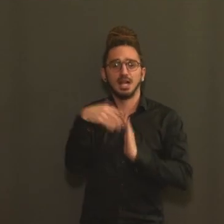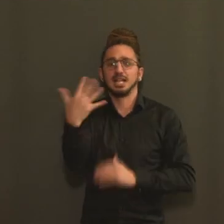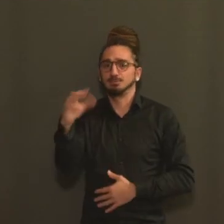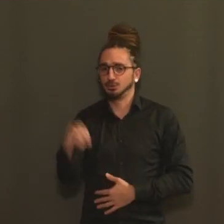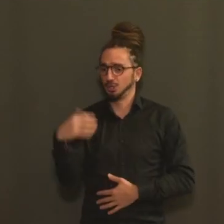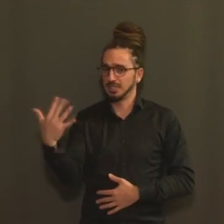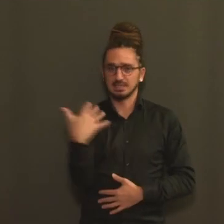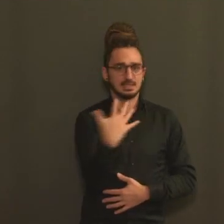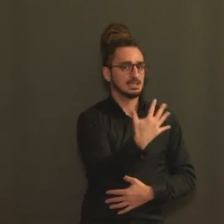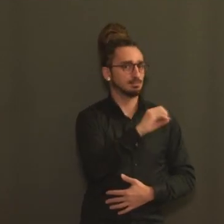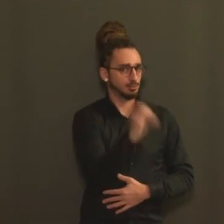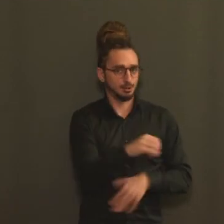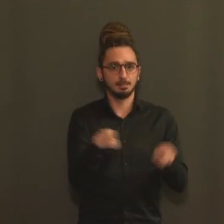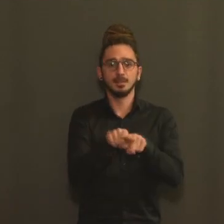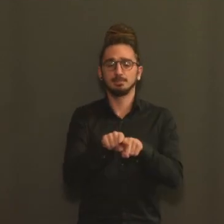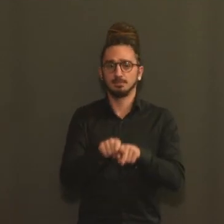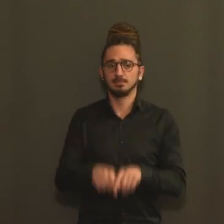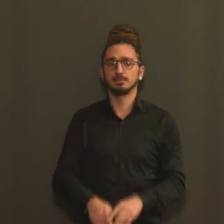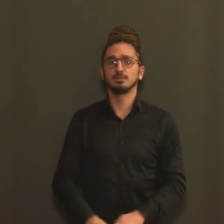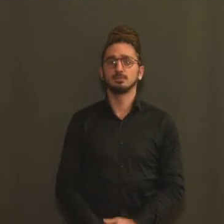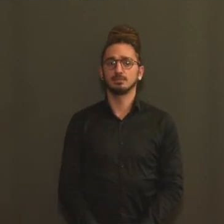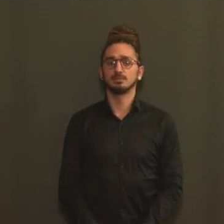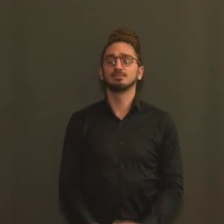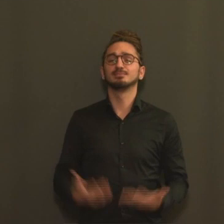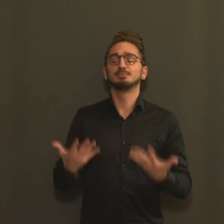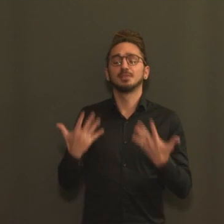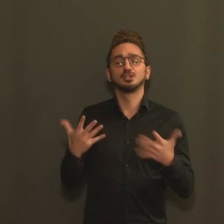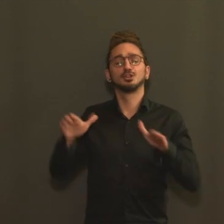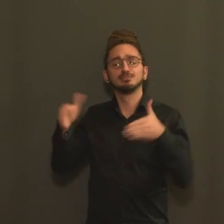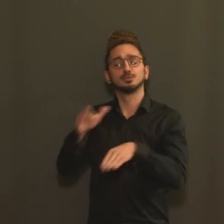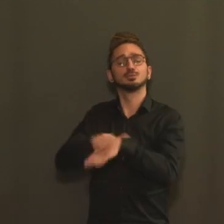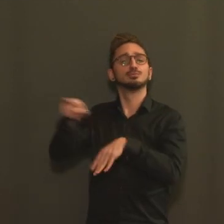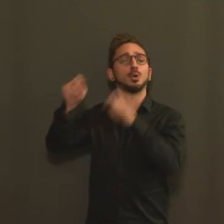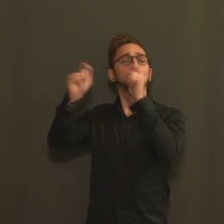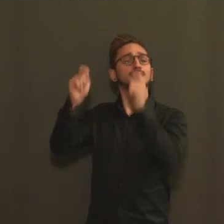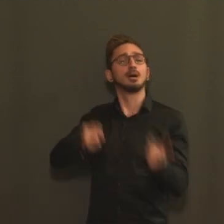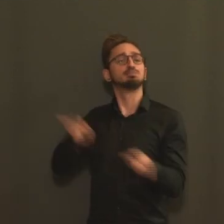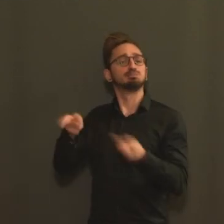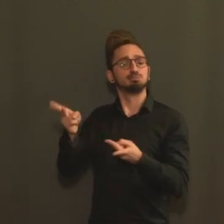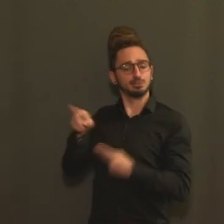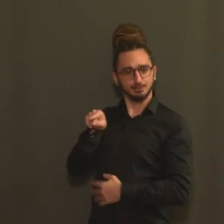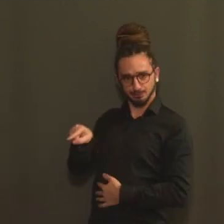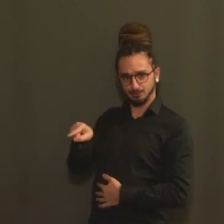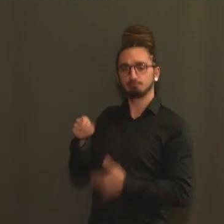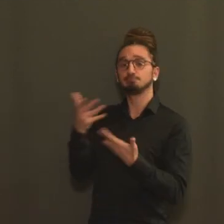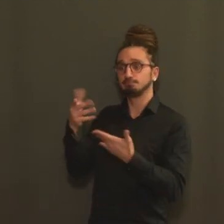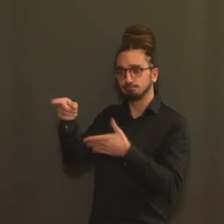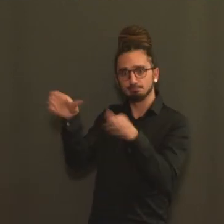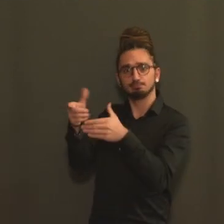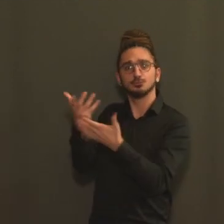Au niveau des hospitalisations, nous avons également une diminution, comme on le disait en en-tête, avec